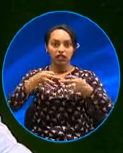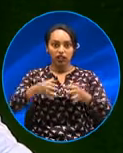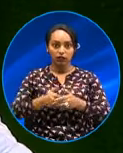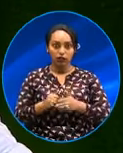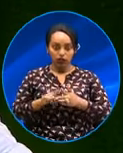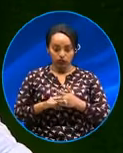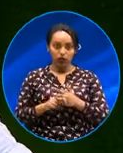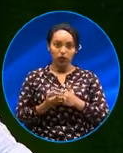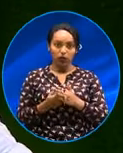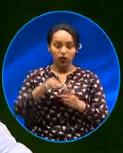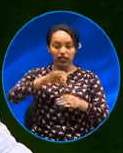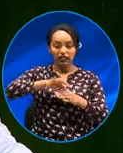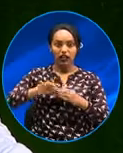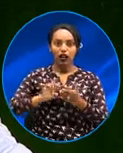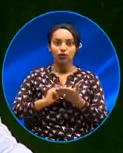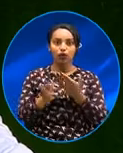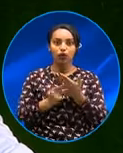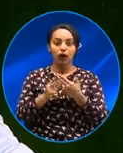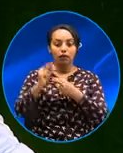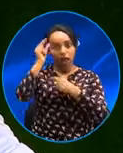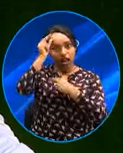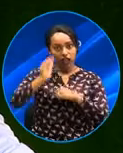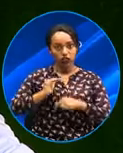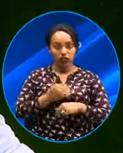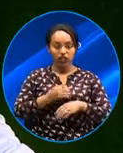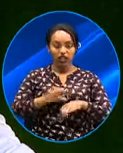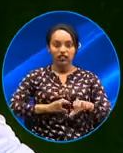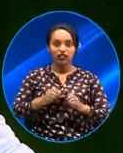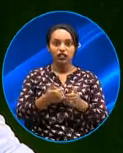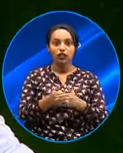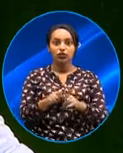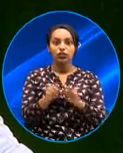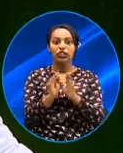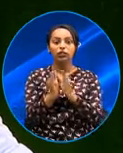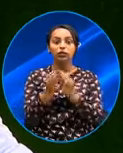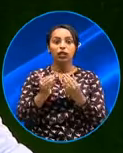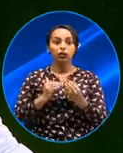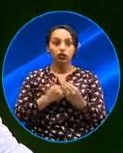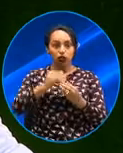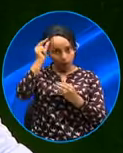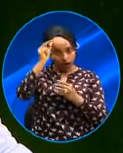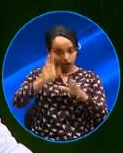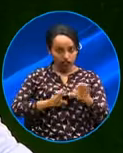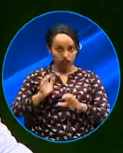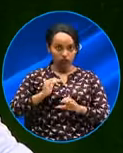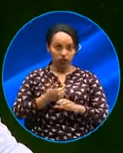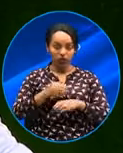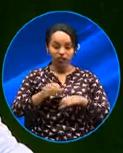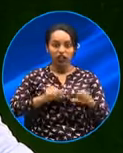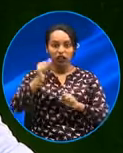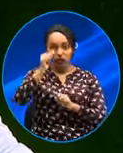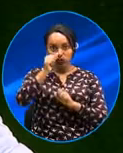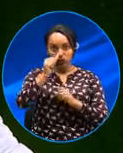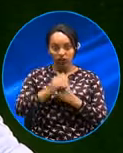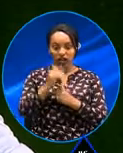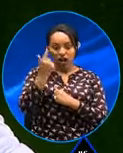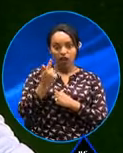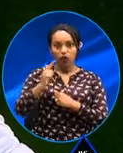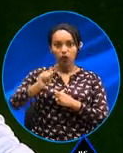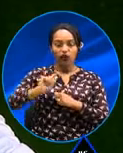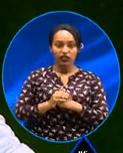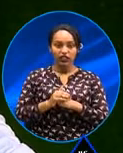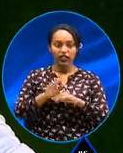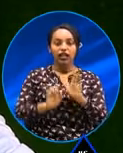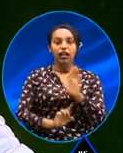ለማሻገር የጀመርነውን የተከላ ፕሮግራምን ባህላችን አድርገን እንደዚሁም ክብካቤያችንንም ባህላችን አድርገን ኢትዮጵያን